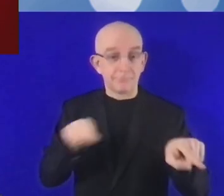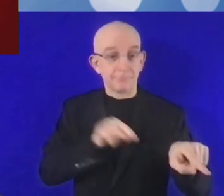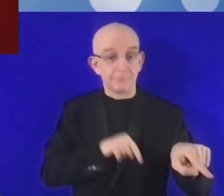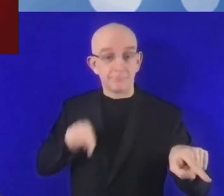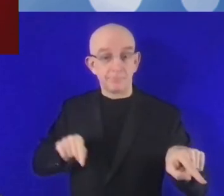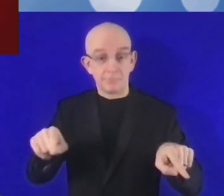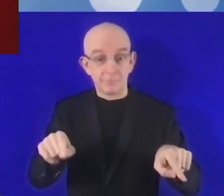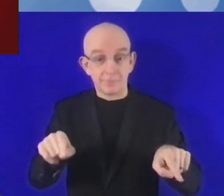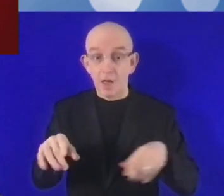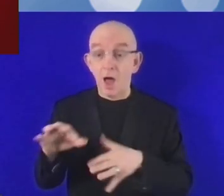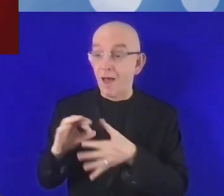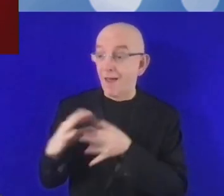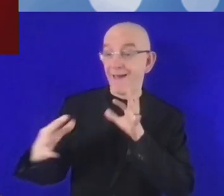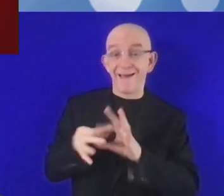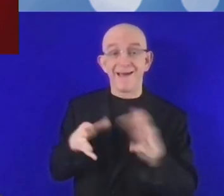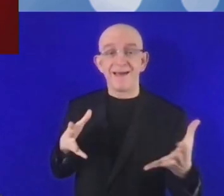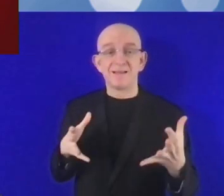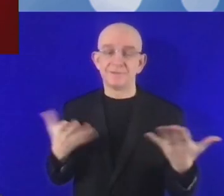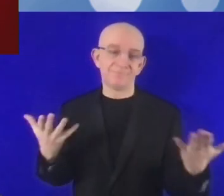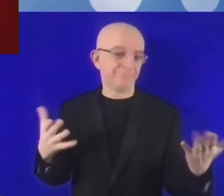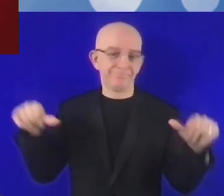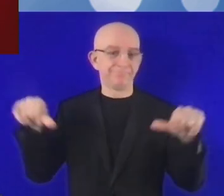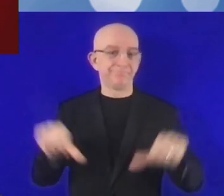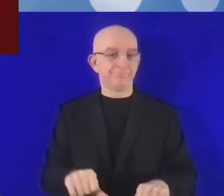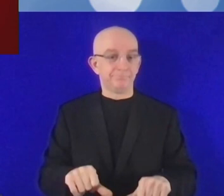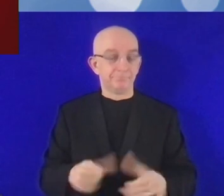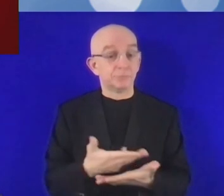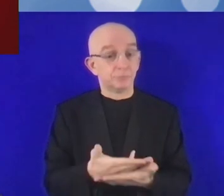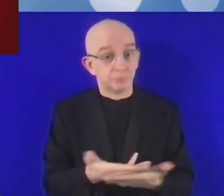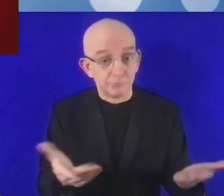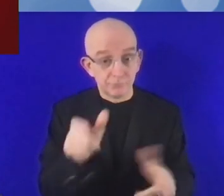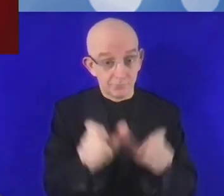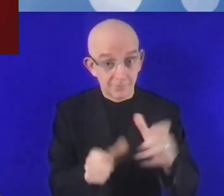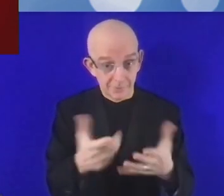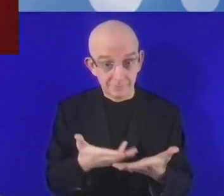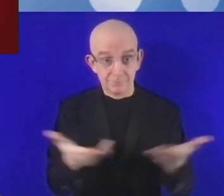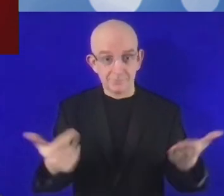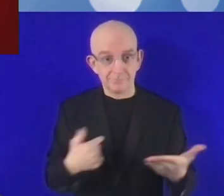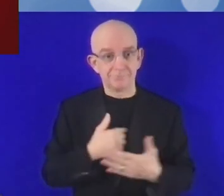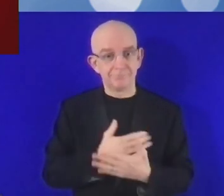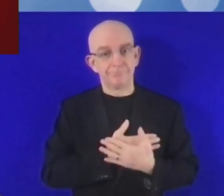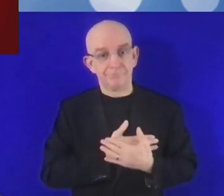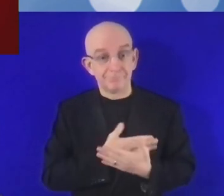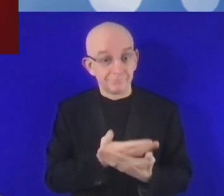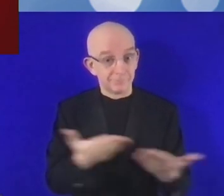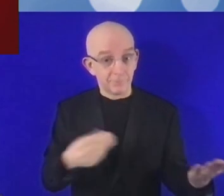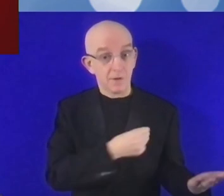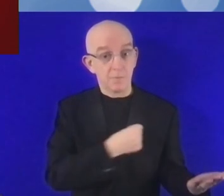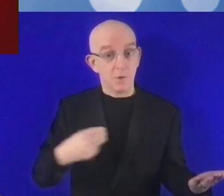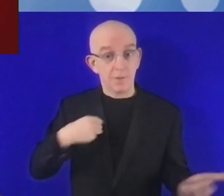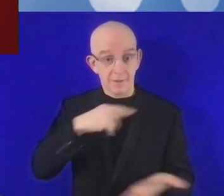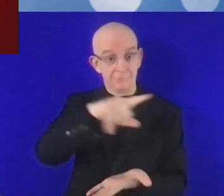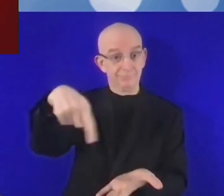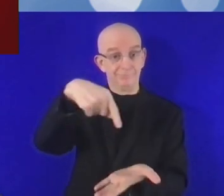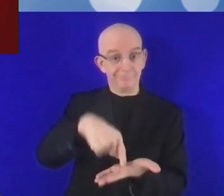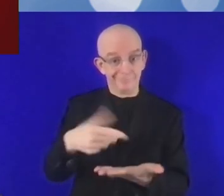的回答。我们必须要作为一个联合世界回答这个问题。女士们、先生们，我非